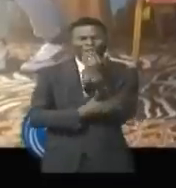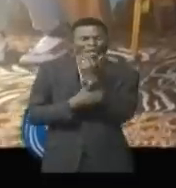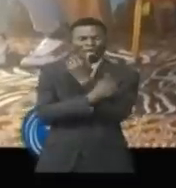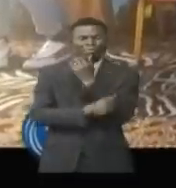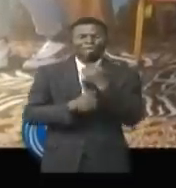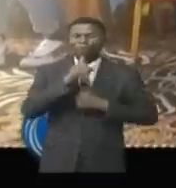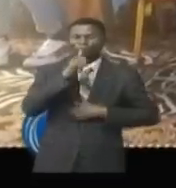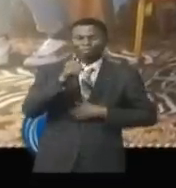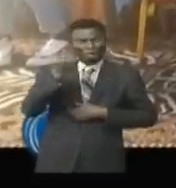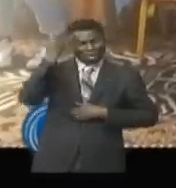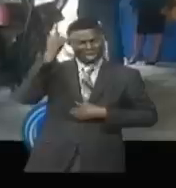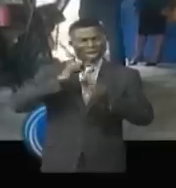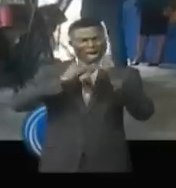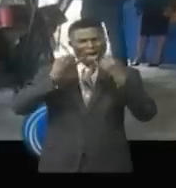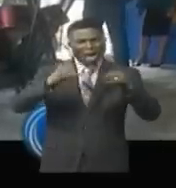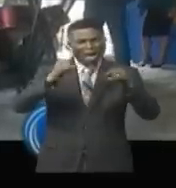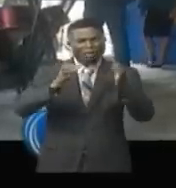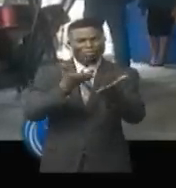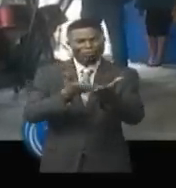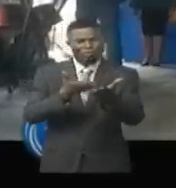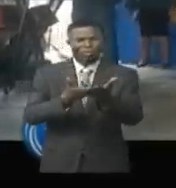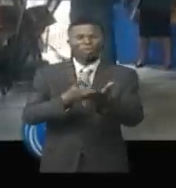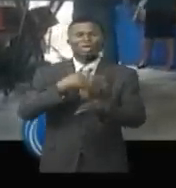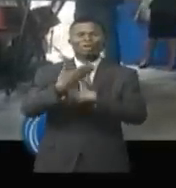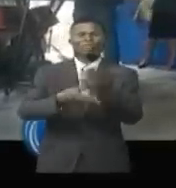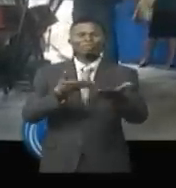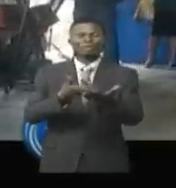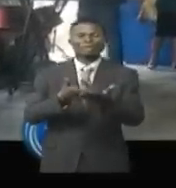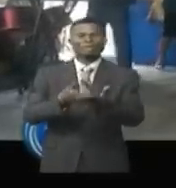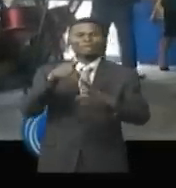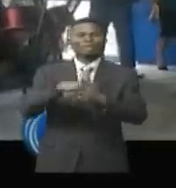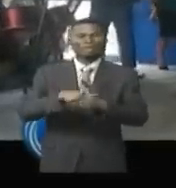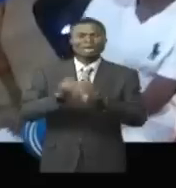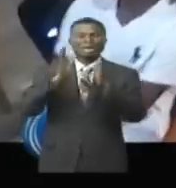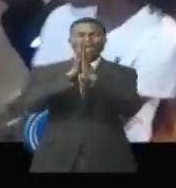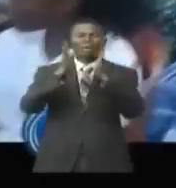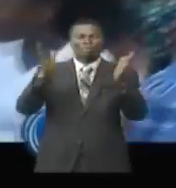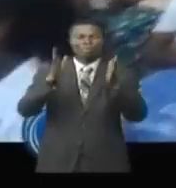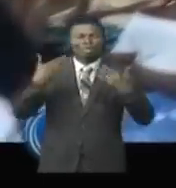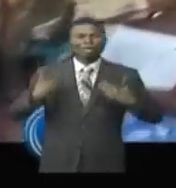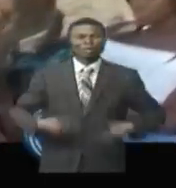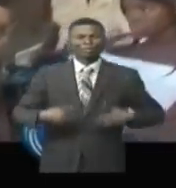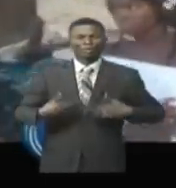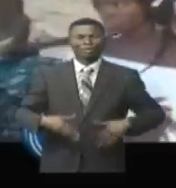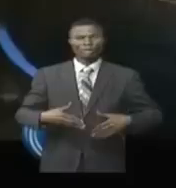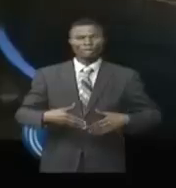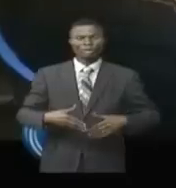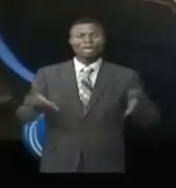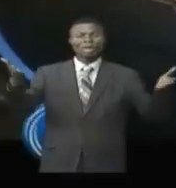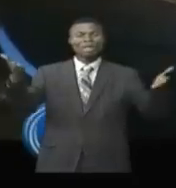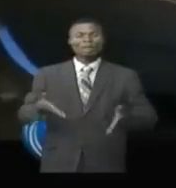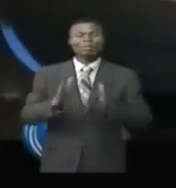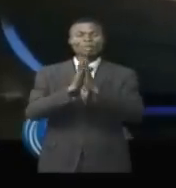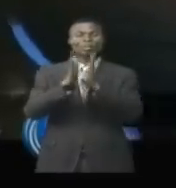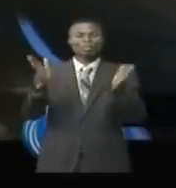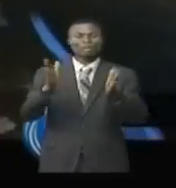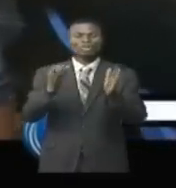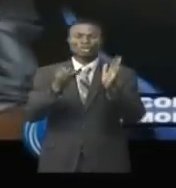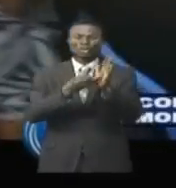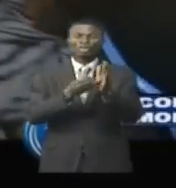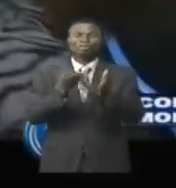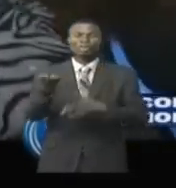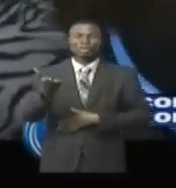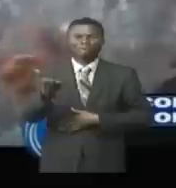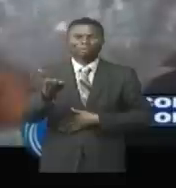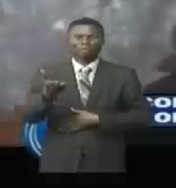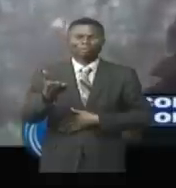Cette conscientisation était faite au cours du culte célébré. Était présent à ce culte du dimanche,